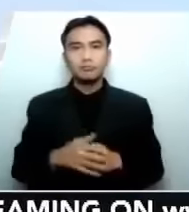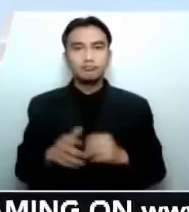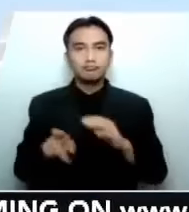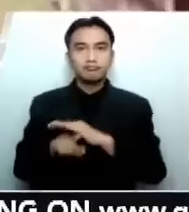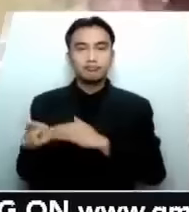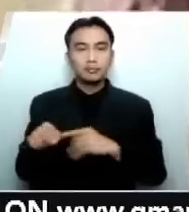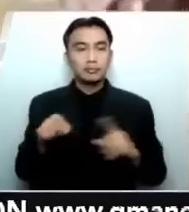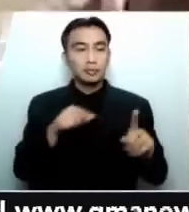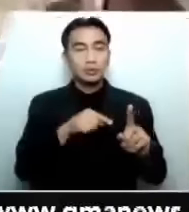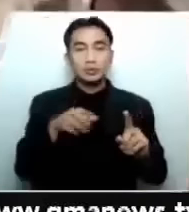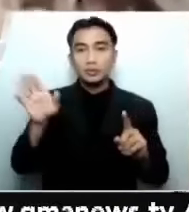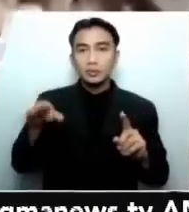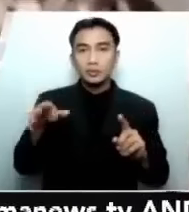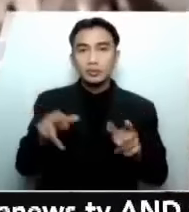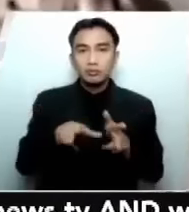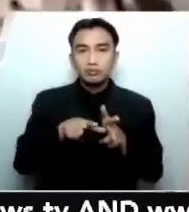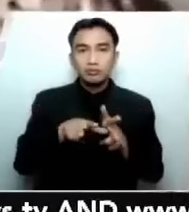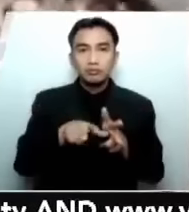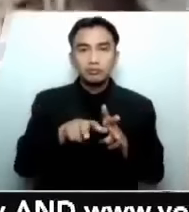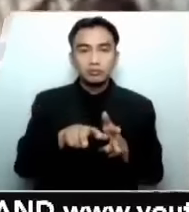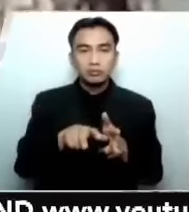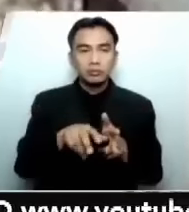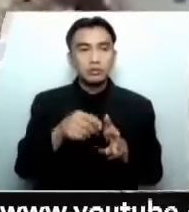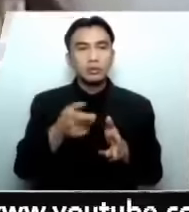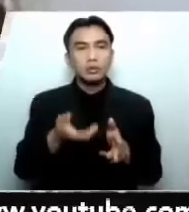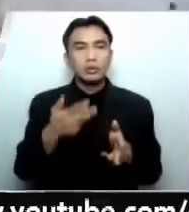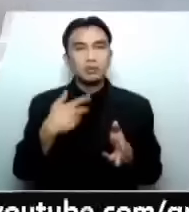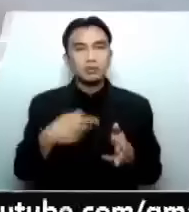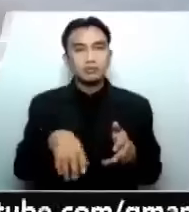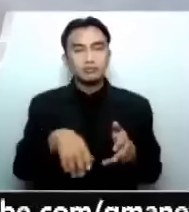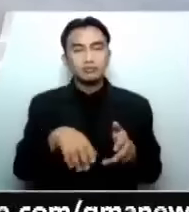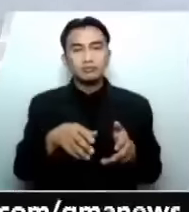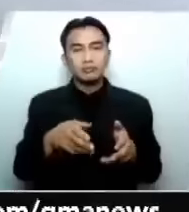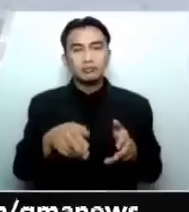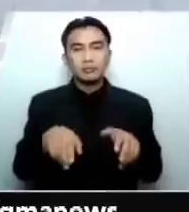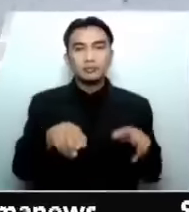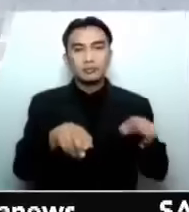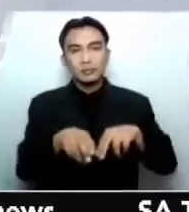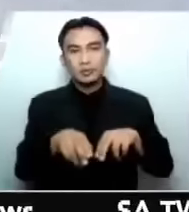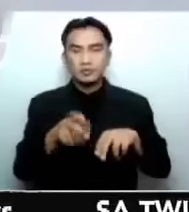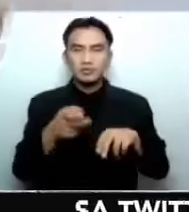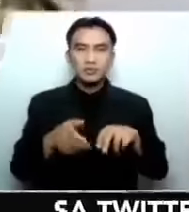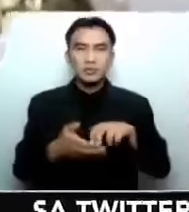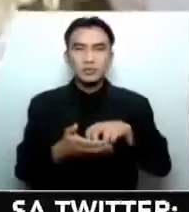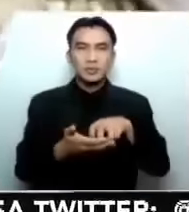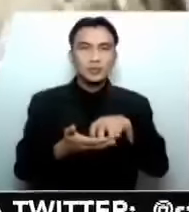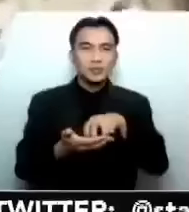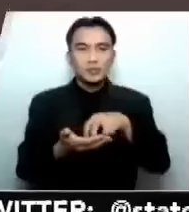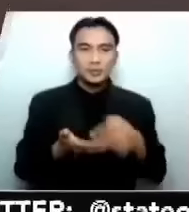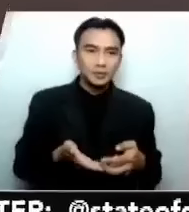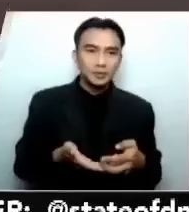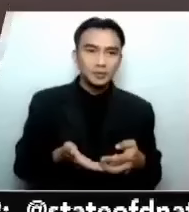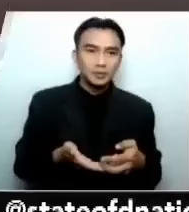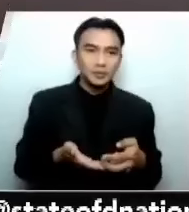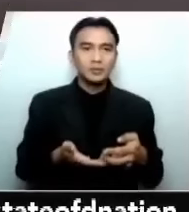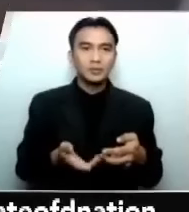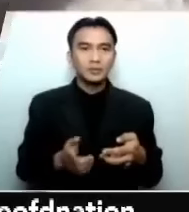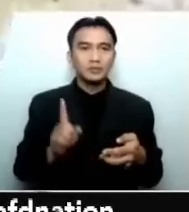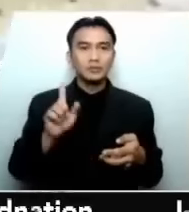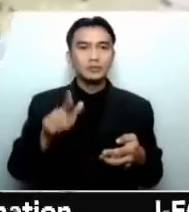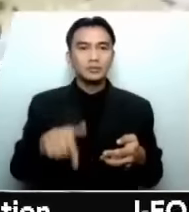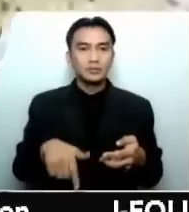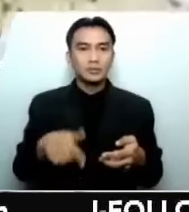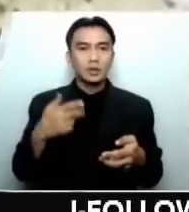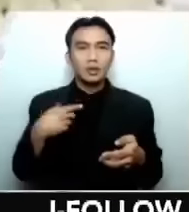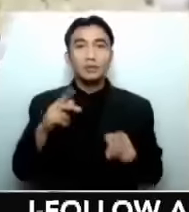hanggang sa mapaupo at mapahiga sa kalsada. Pinilit umupo ng babae pero muli siyang napapahiga. May ilang pedestrian naman na huminto sa kanya